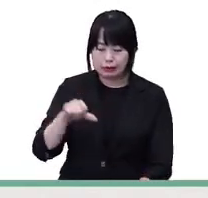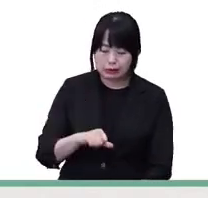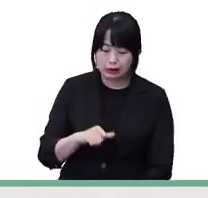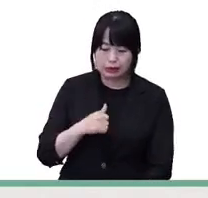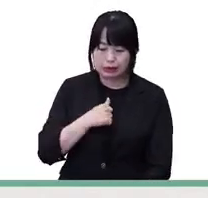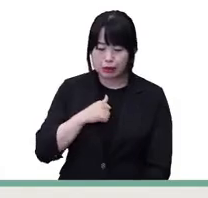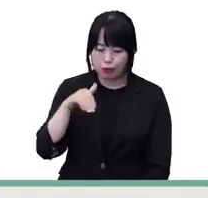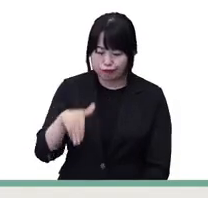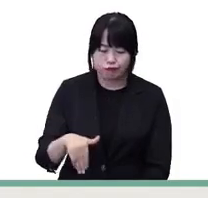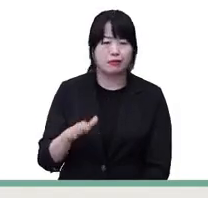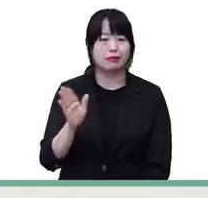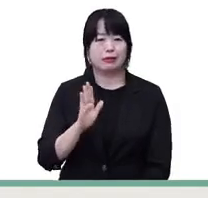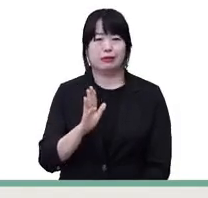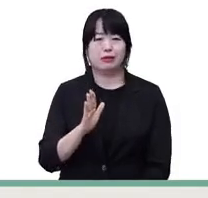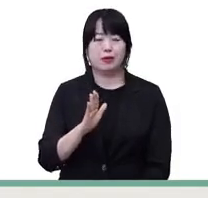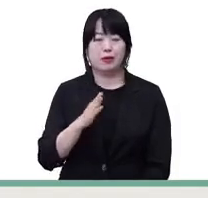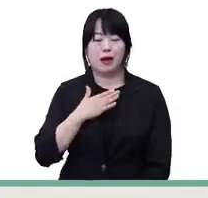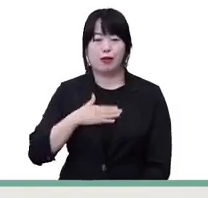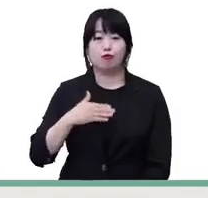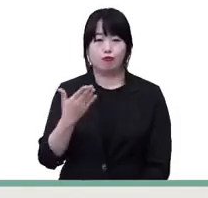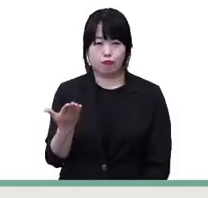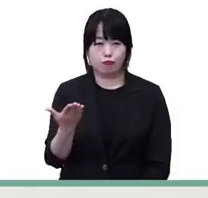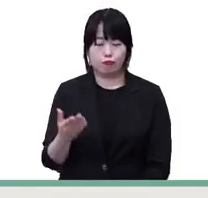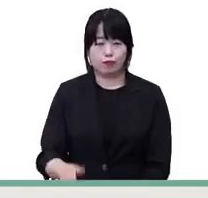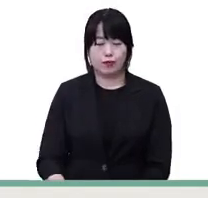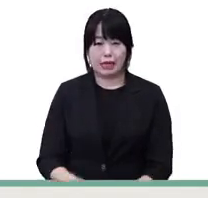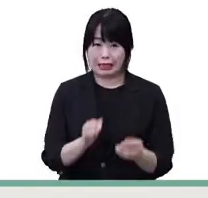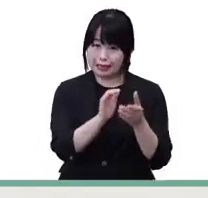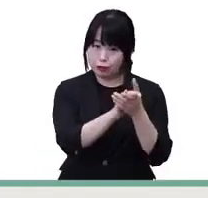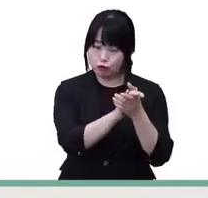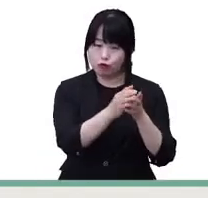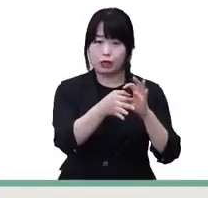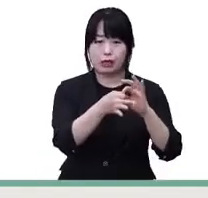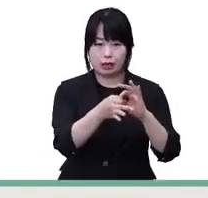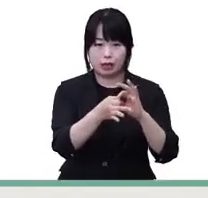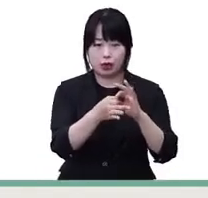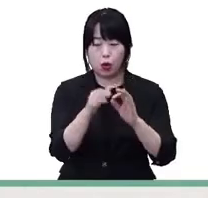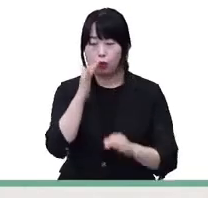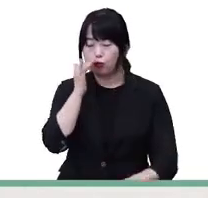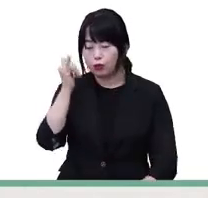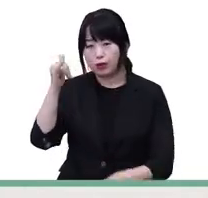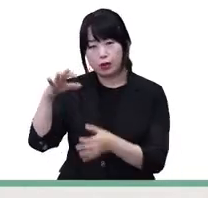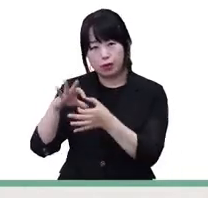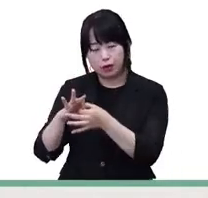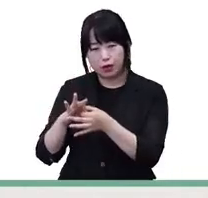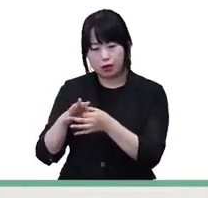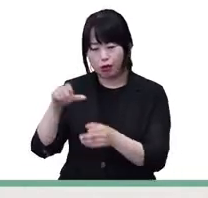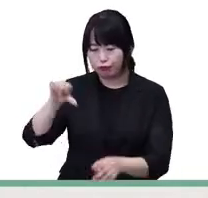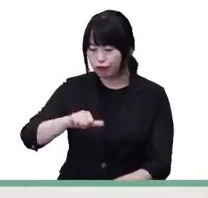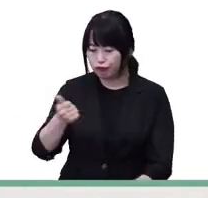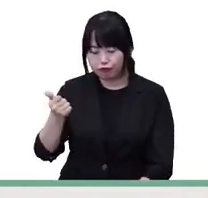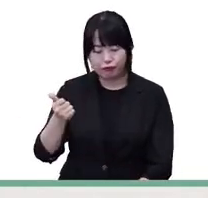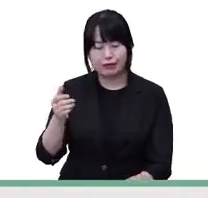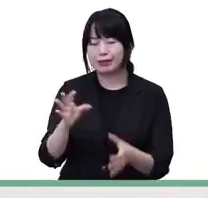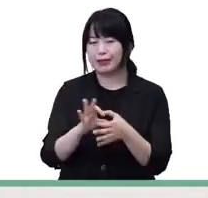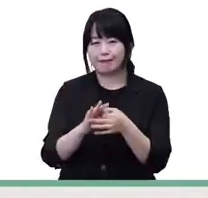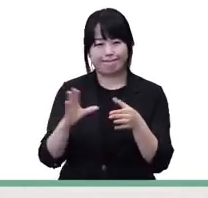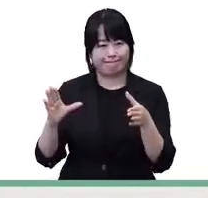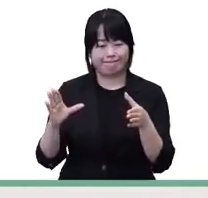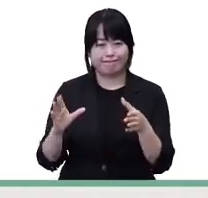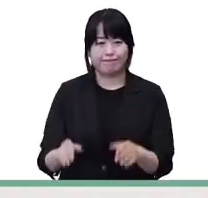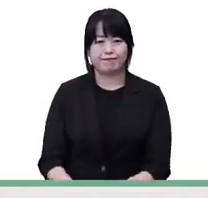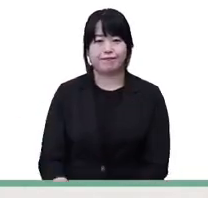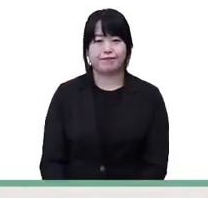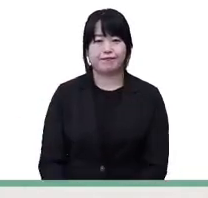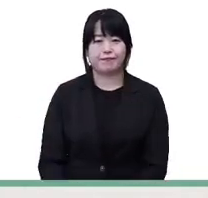아니다. 친구 관계라든지 부모님 관계에서는 승패 개념을 적용하지 않는다라는 것을 알려주면 좋죠. 그런데